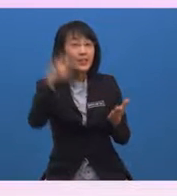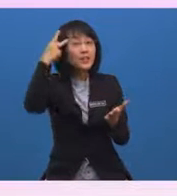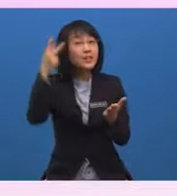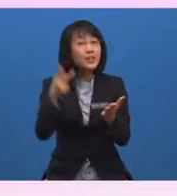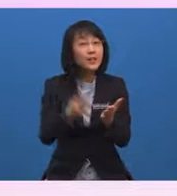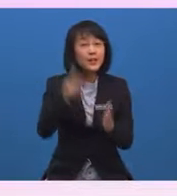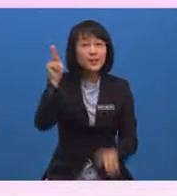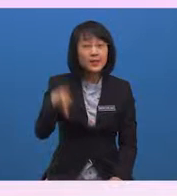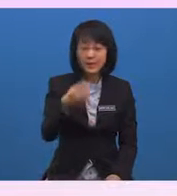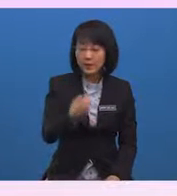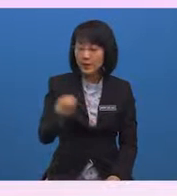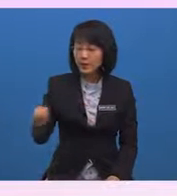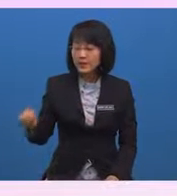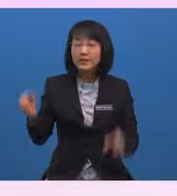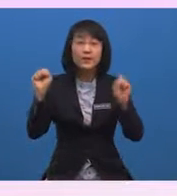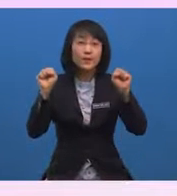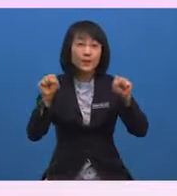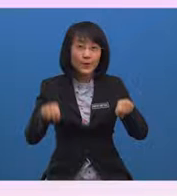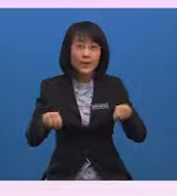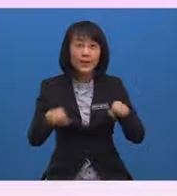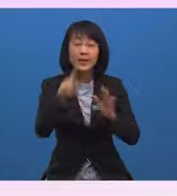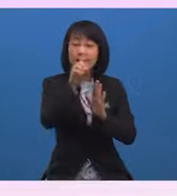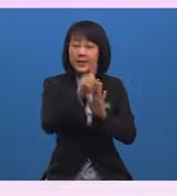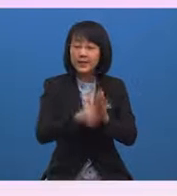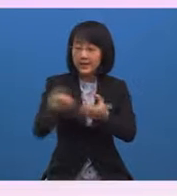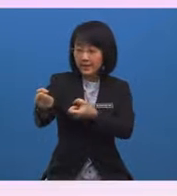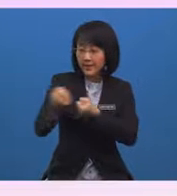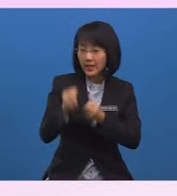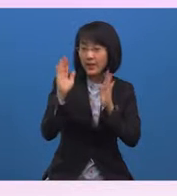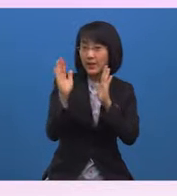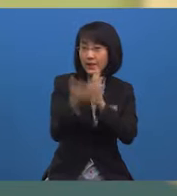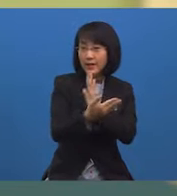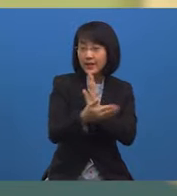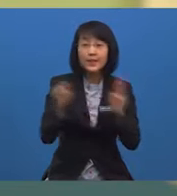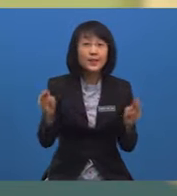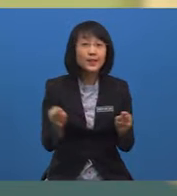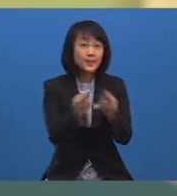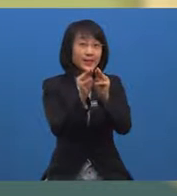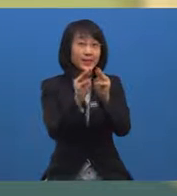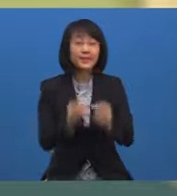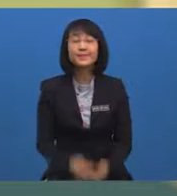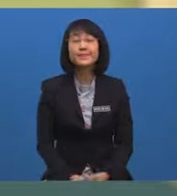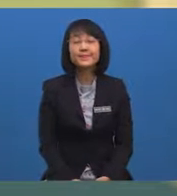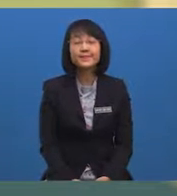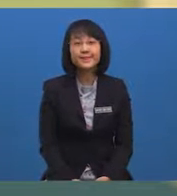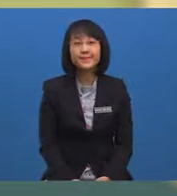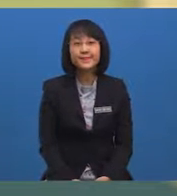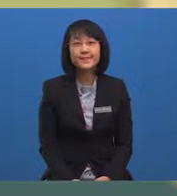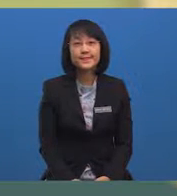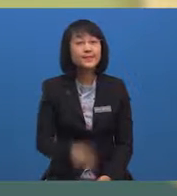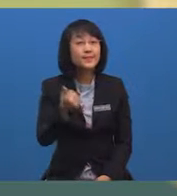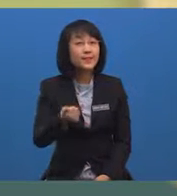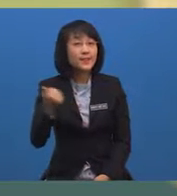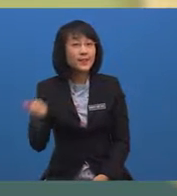objek yang boleh ditarik oleh magnet. Alat dan